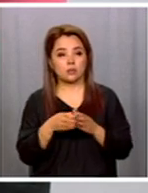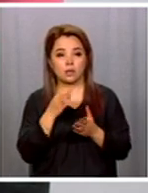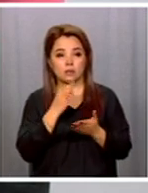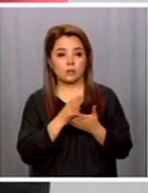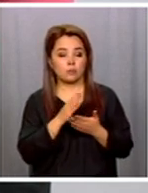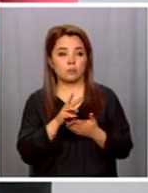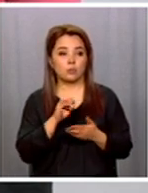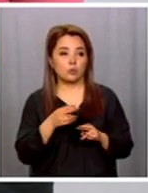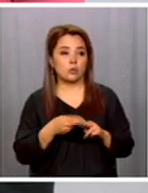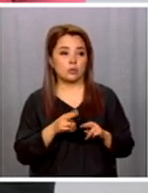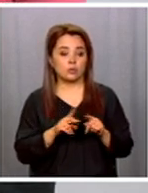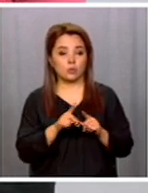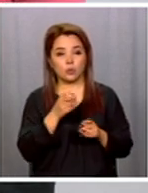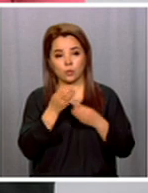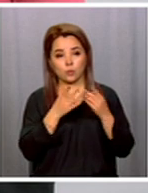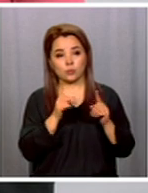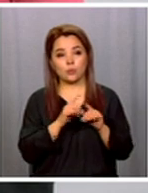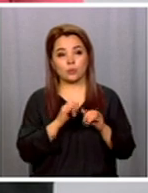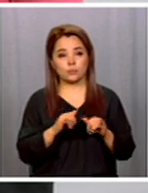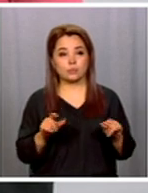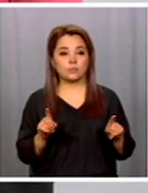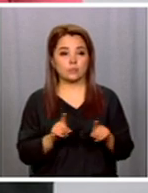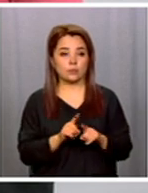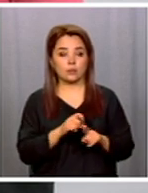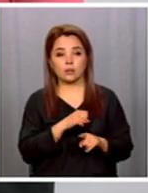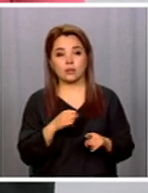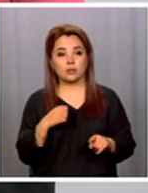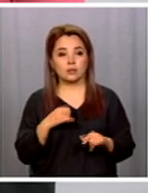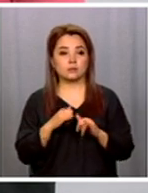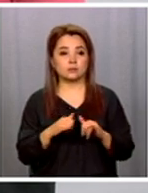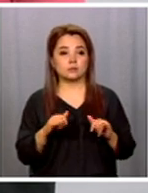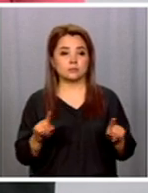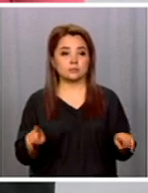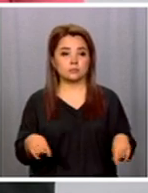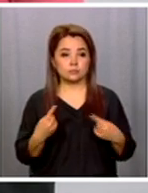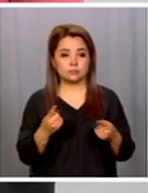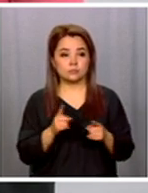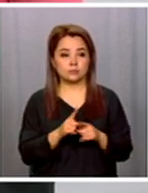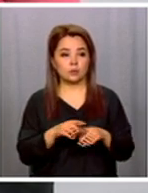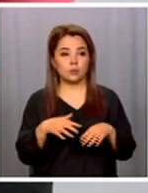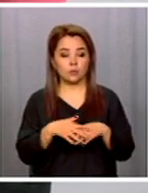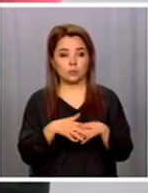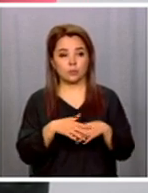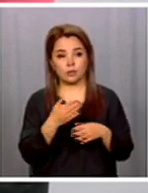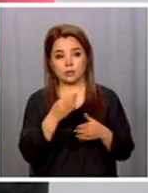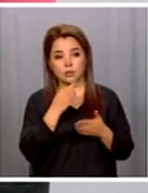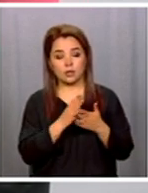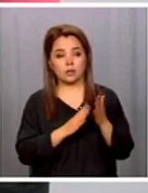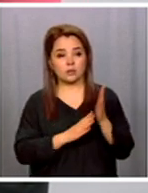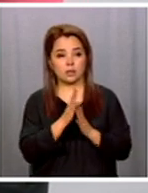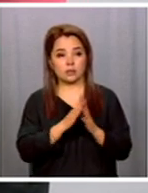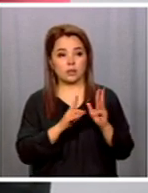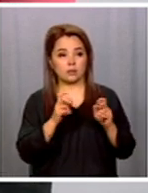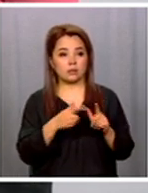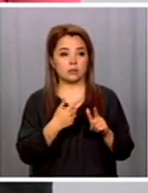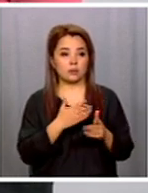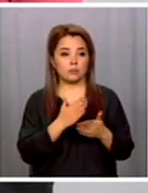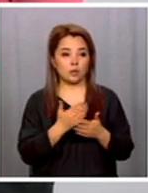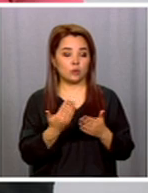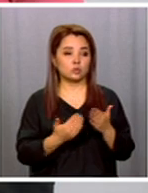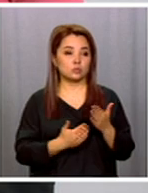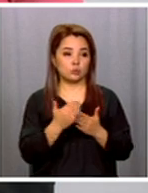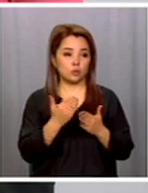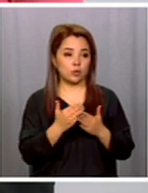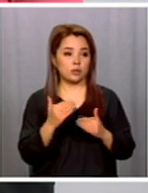Мүктер бұлар гүлді өсімдіктерден кейін ең кең таралған өсімдіктерге жатады. Бұл споралы өсімдіктер ол жоғары